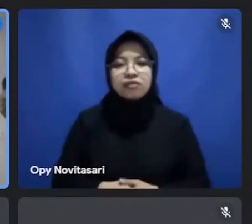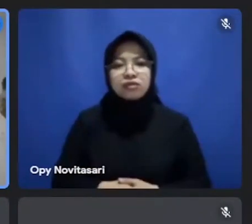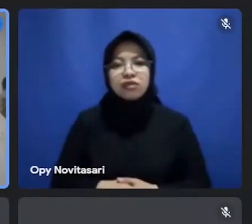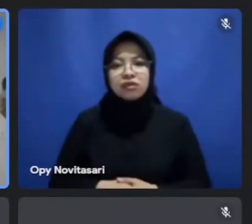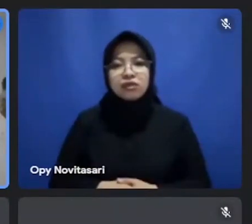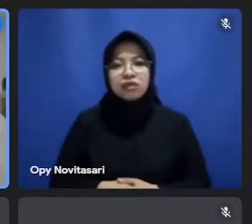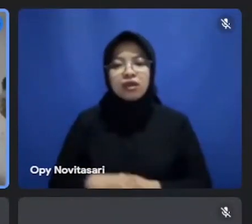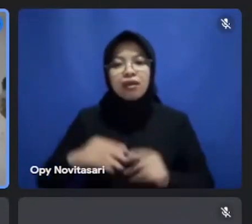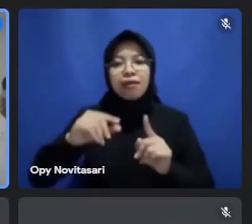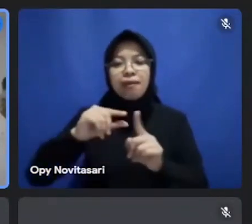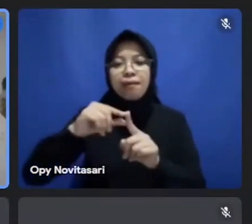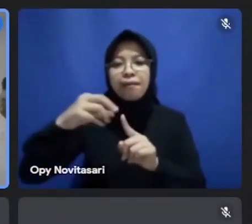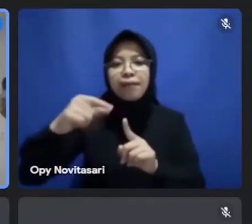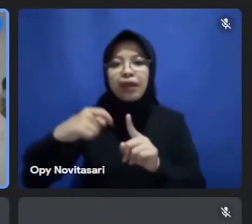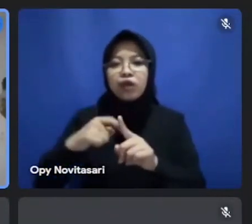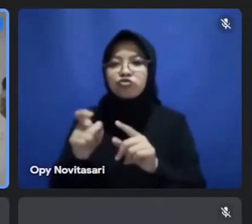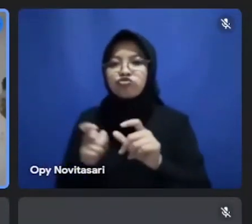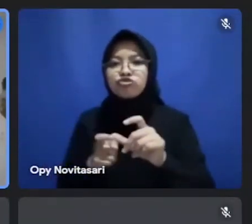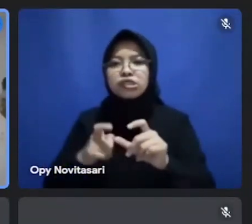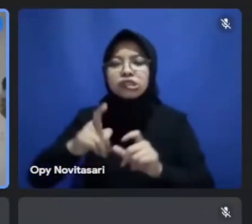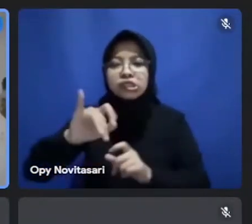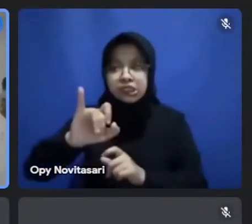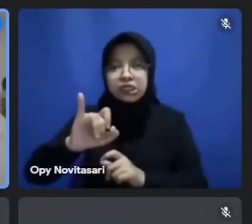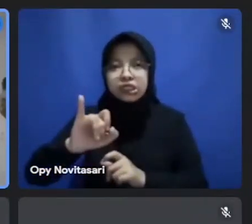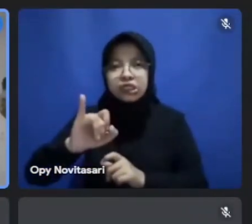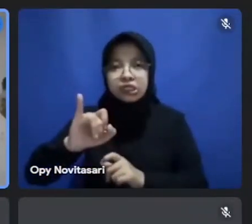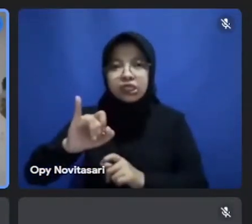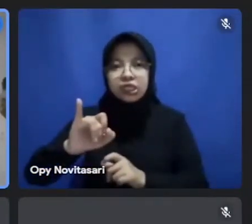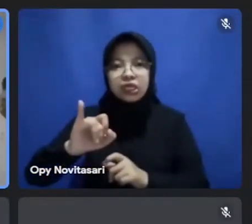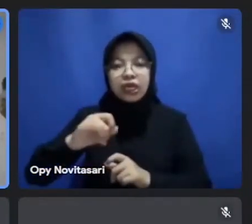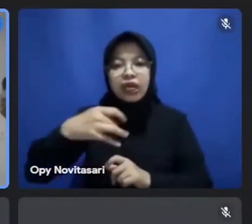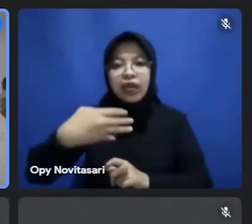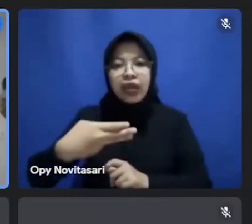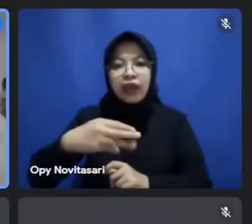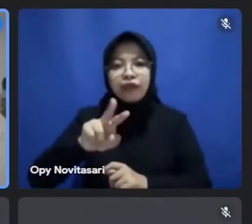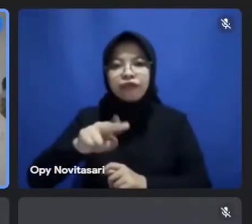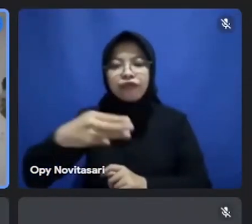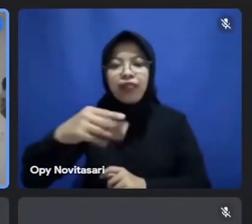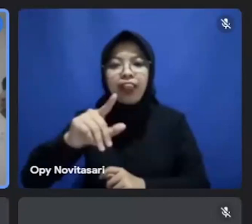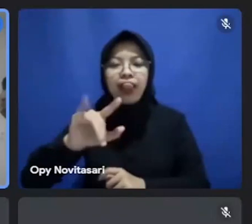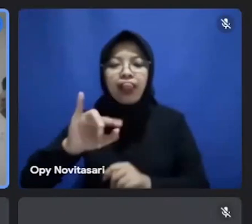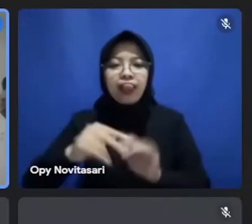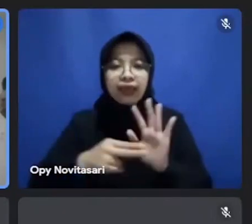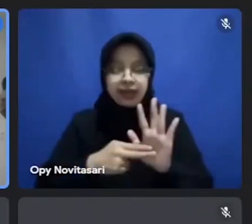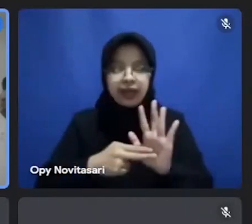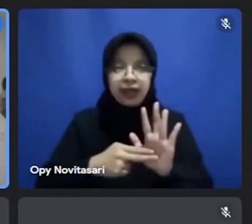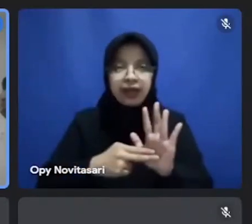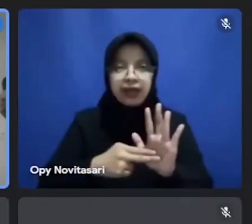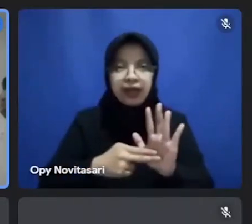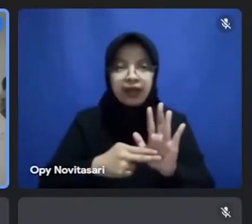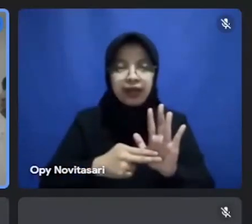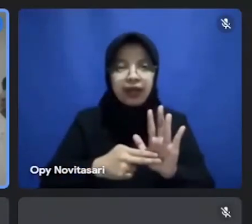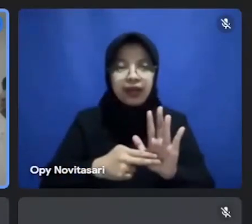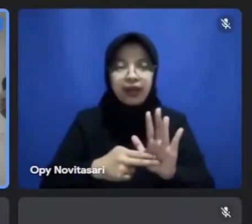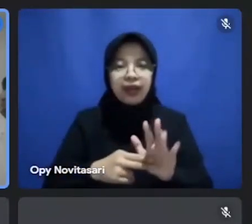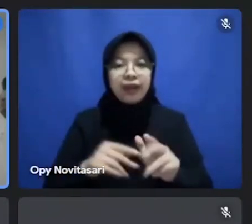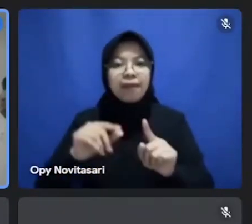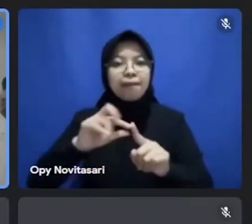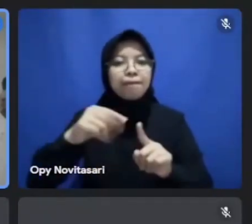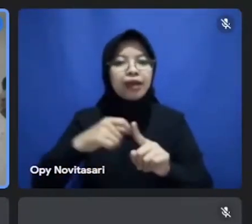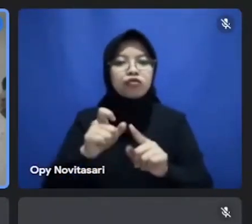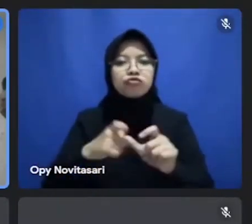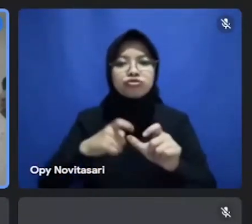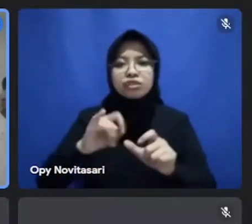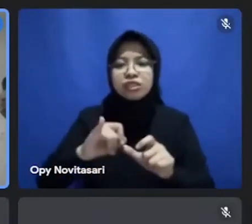perkusionis mungkin Mas sudah tahu mengenai Evel mungkin eh